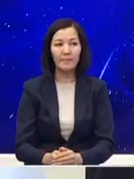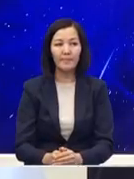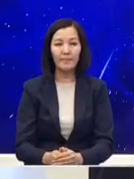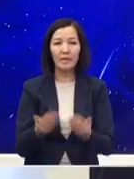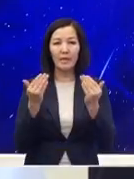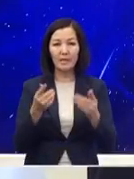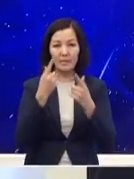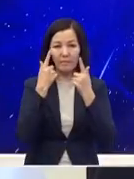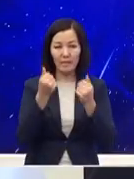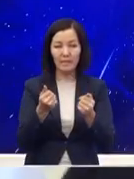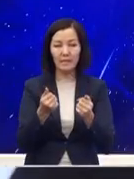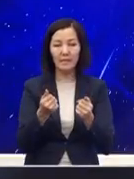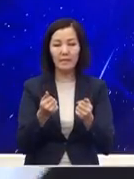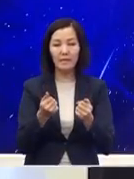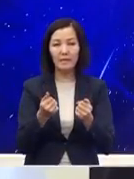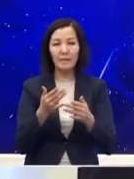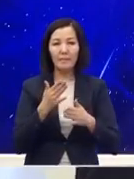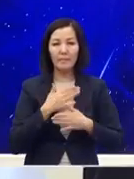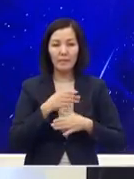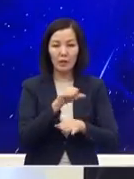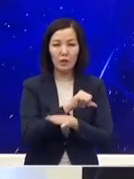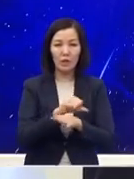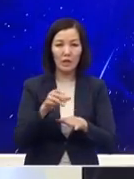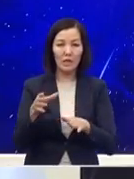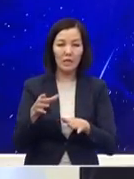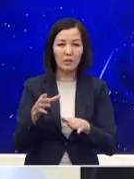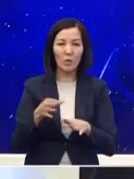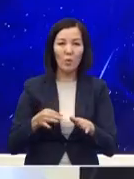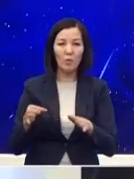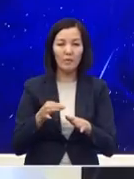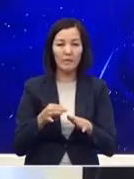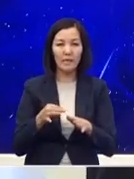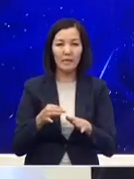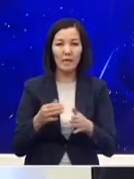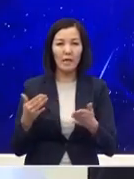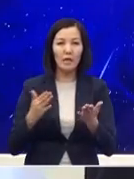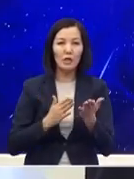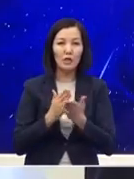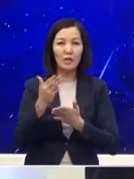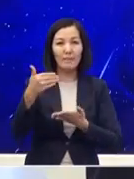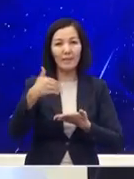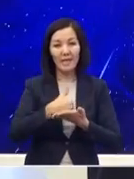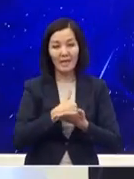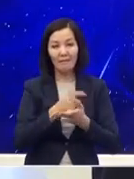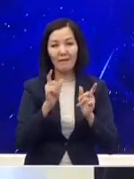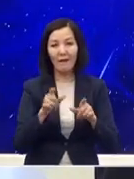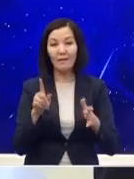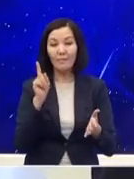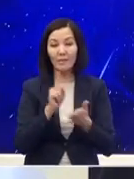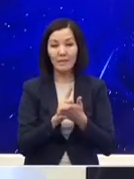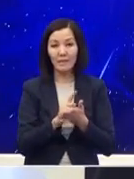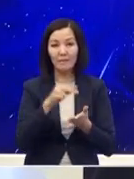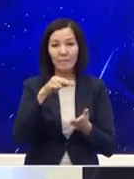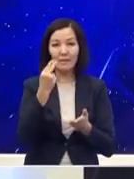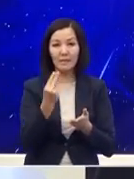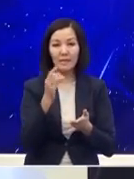Қазір білесіздер, мына біздің шекаралас облыстардан шығып кіретін адамдардан міндетті түрде олар